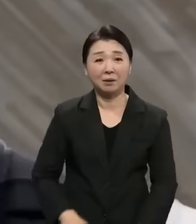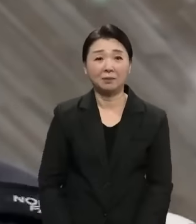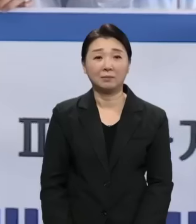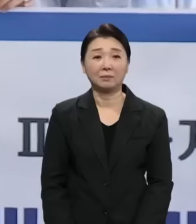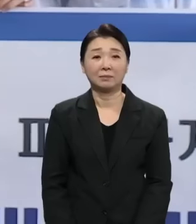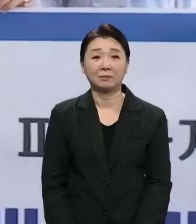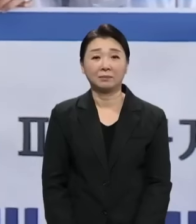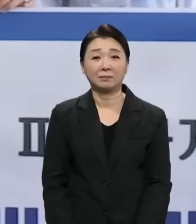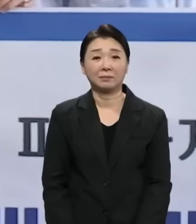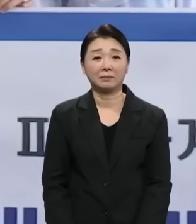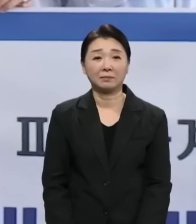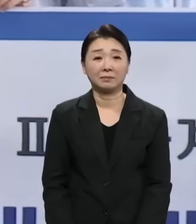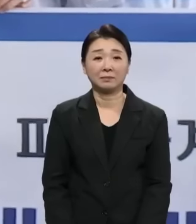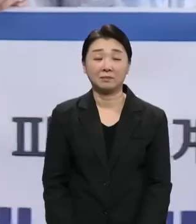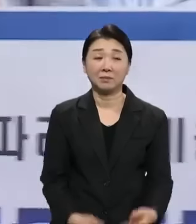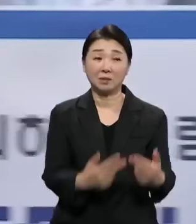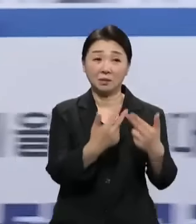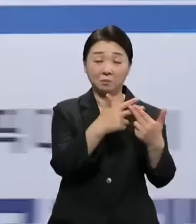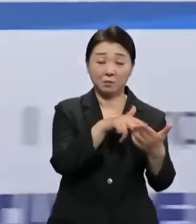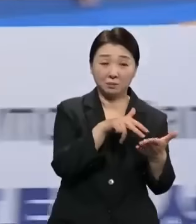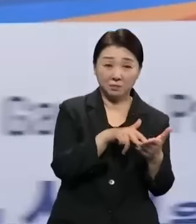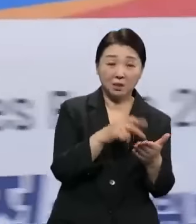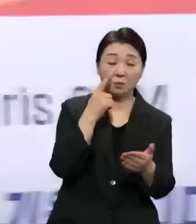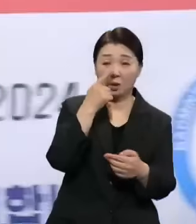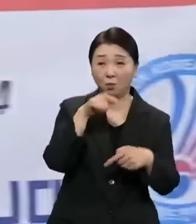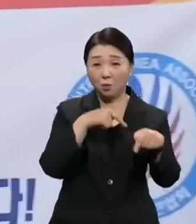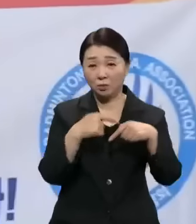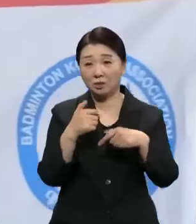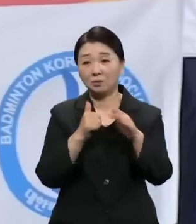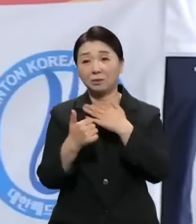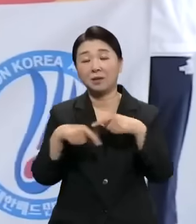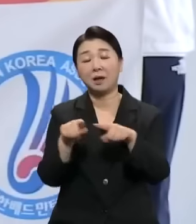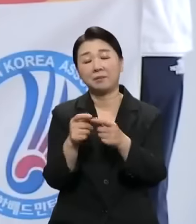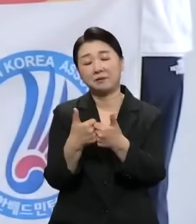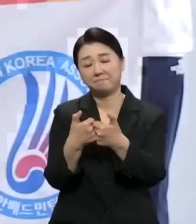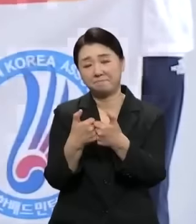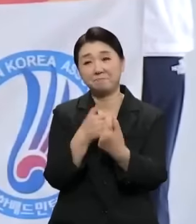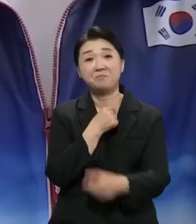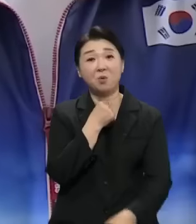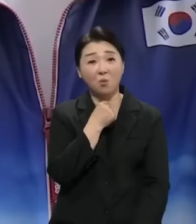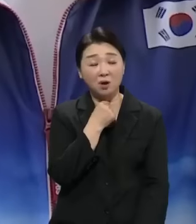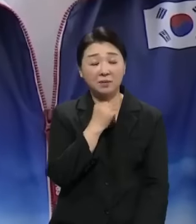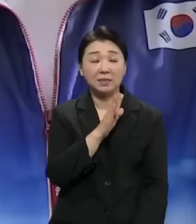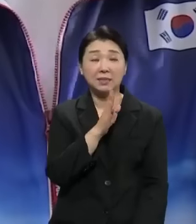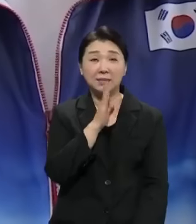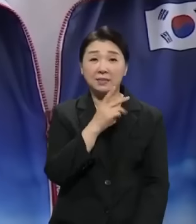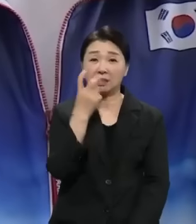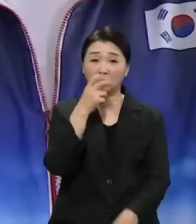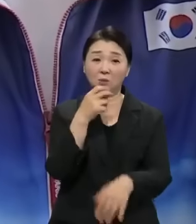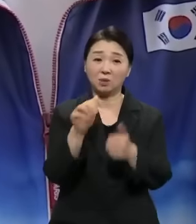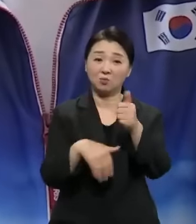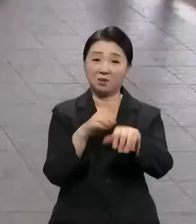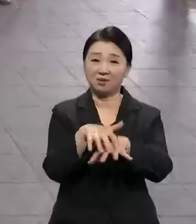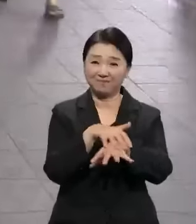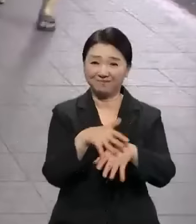주장했습니다. 협회는 조만간 코치진, 선수들과 면담한 뒤 진상조사위원회를 구성하기로